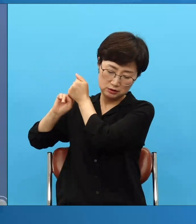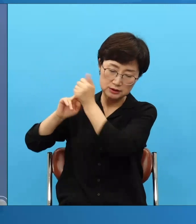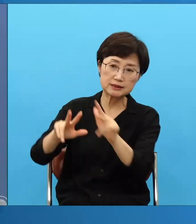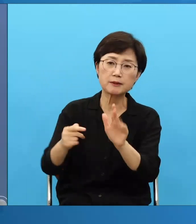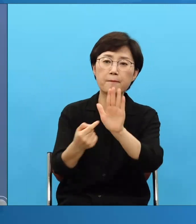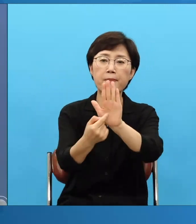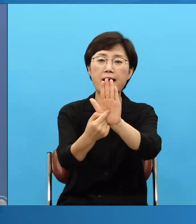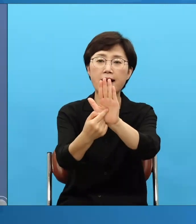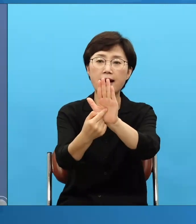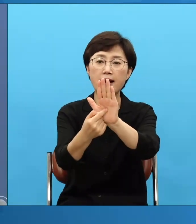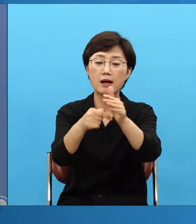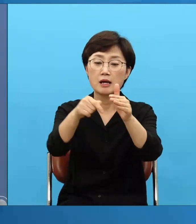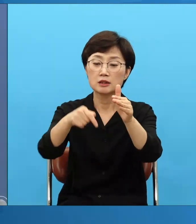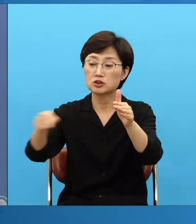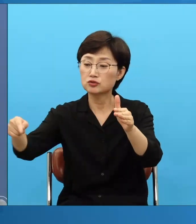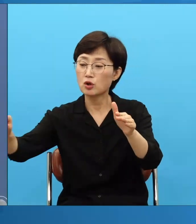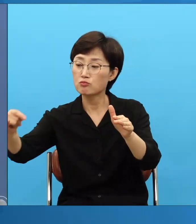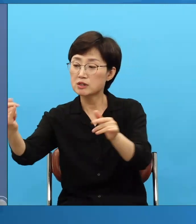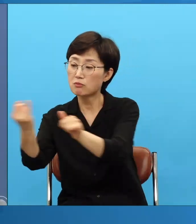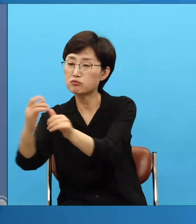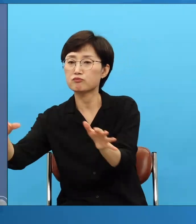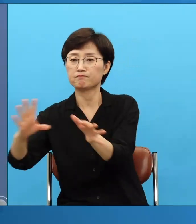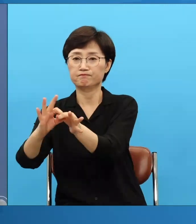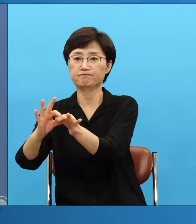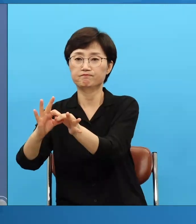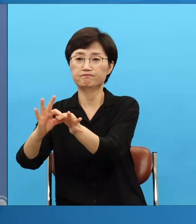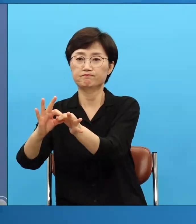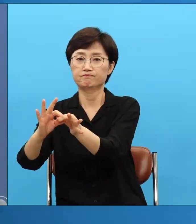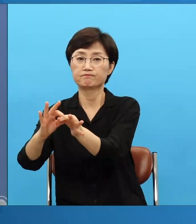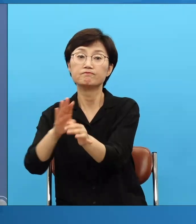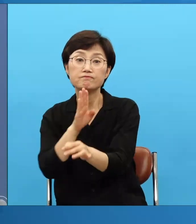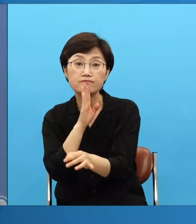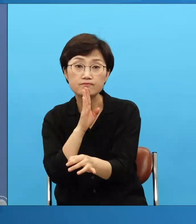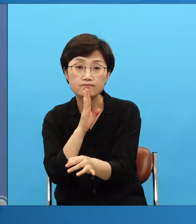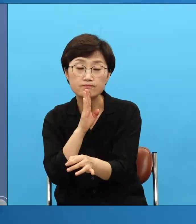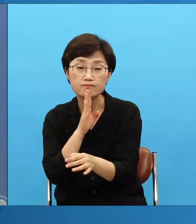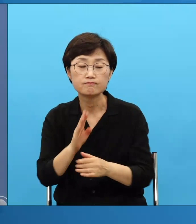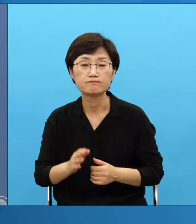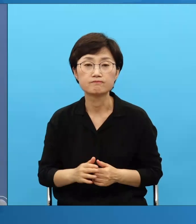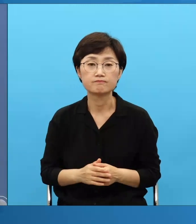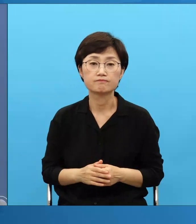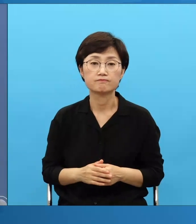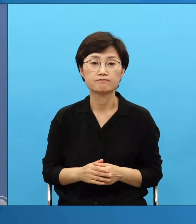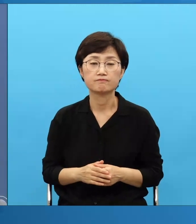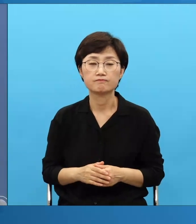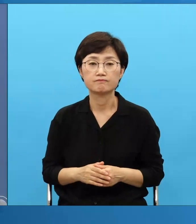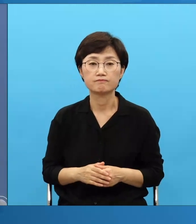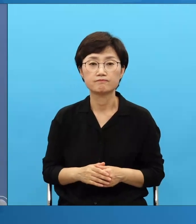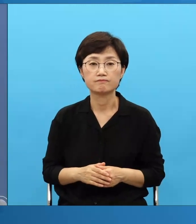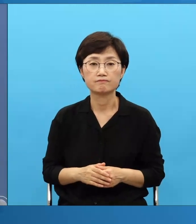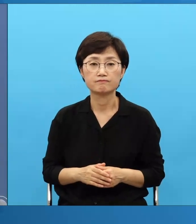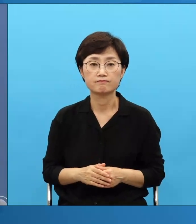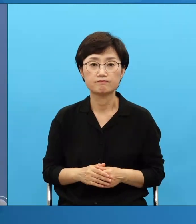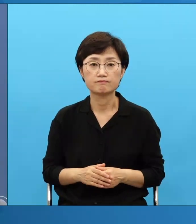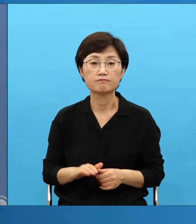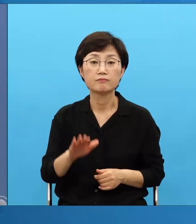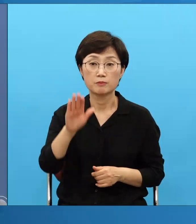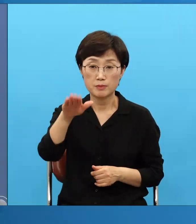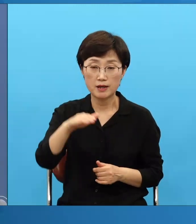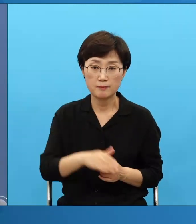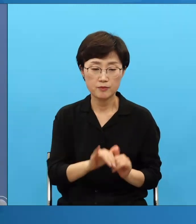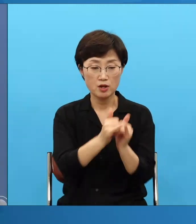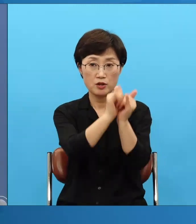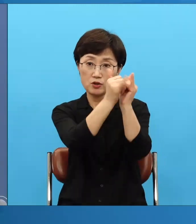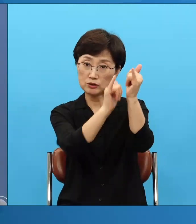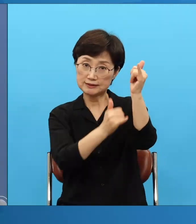증거가 됐다. 그 속에 있는 사람이다. And these are the people in keeping with the revelation of the mystery hidden for long ages past and now revealed. 역사